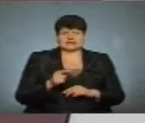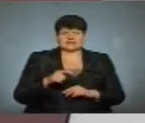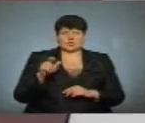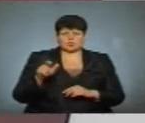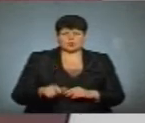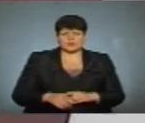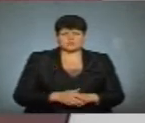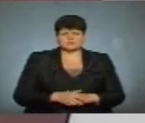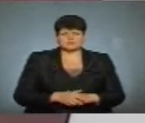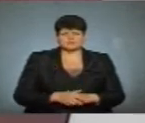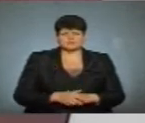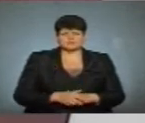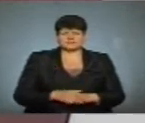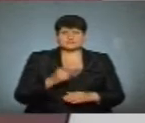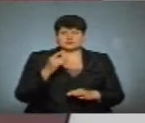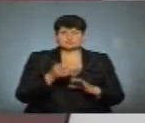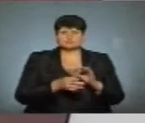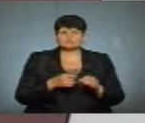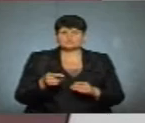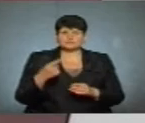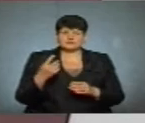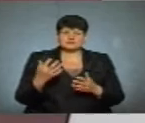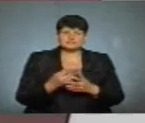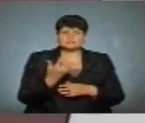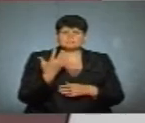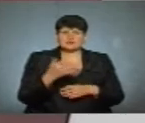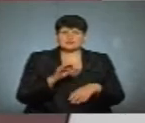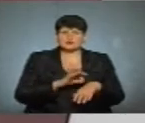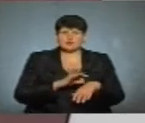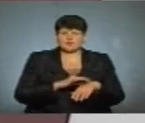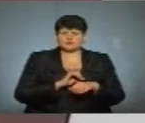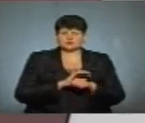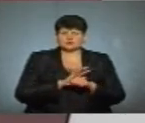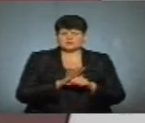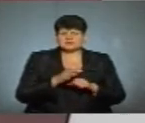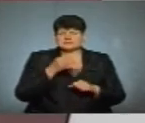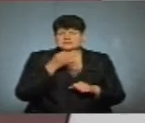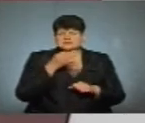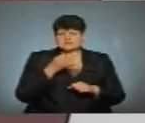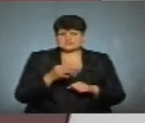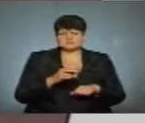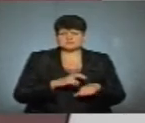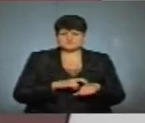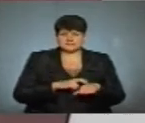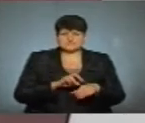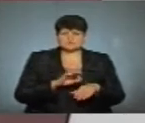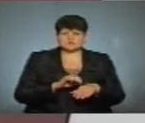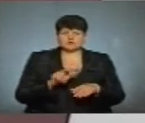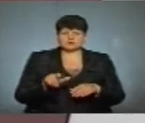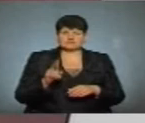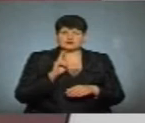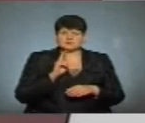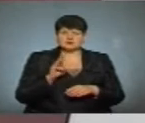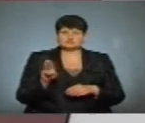Ярослав Чайківський. За добу на Тернопільщині виявили 5 хворих на COVID-19, розповів епідеміолог. Захворіли люди в